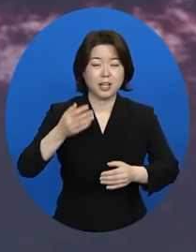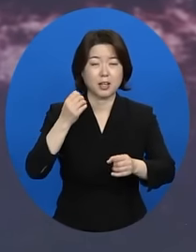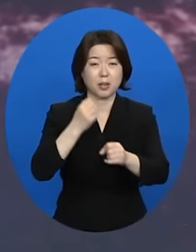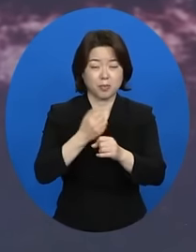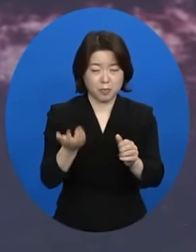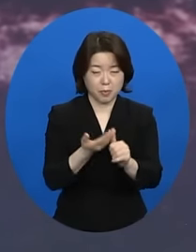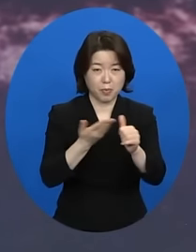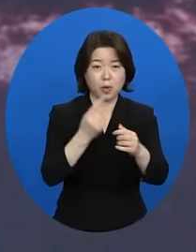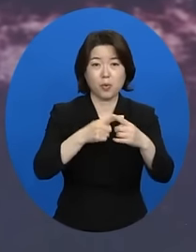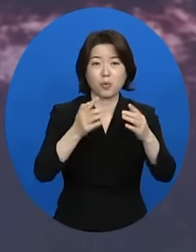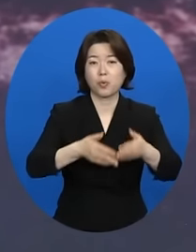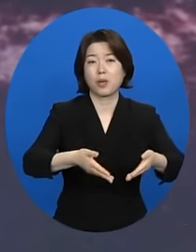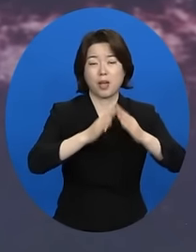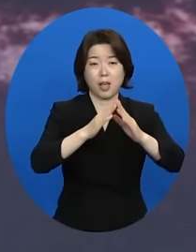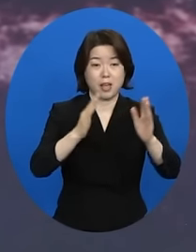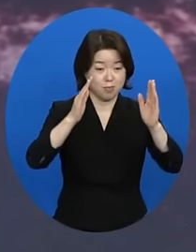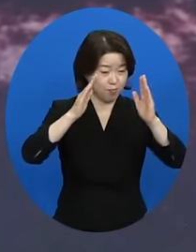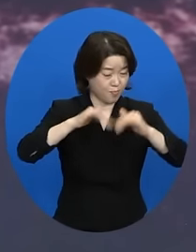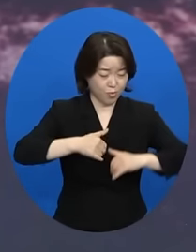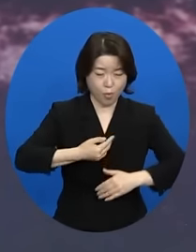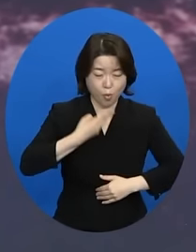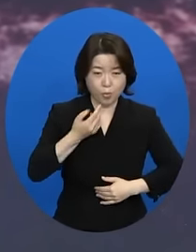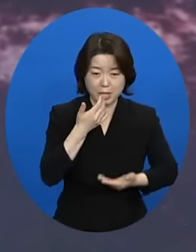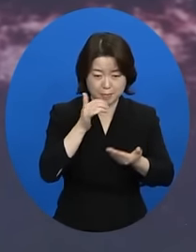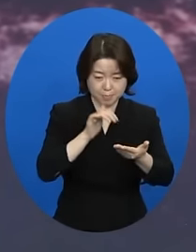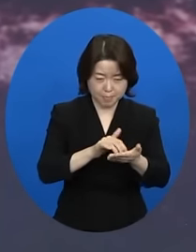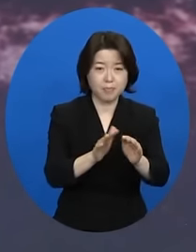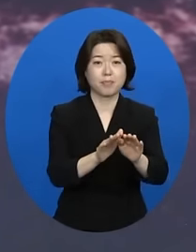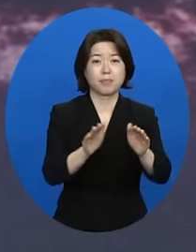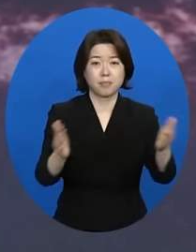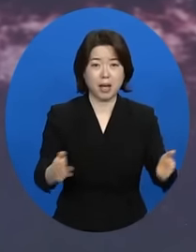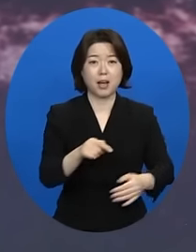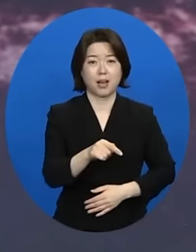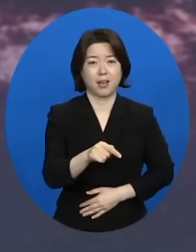것이다. 무너지지 않는 반석이다.